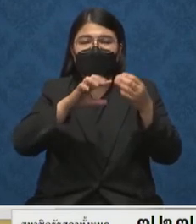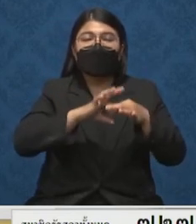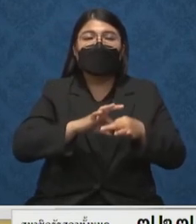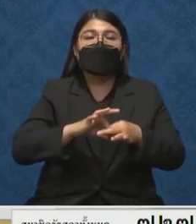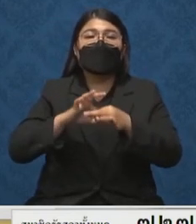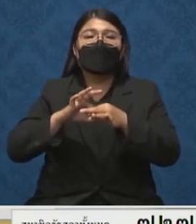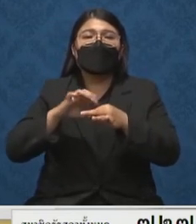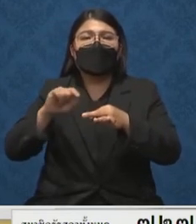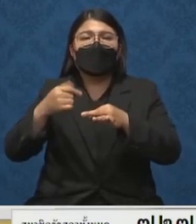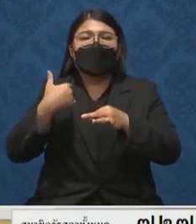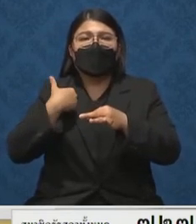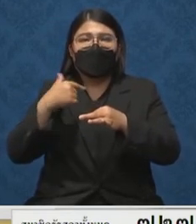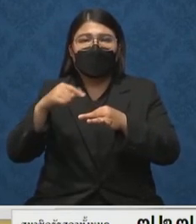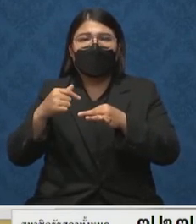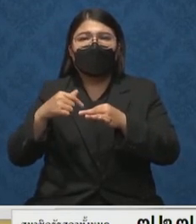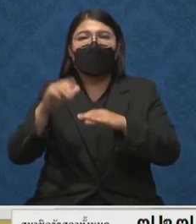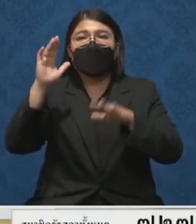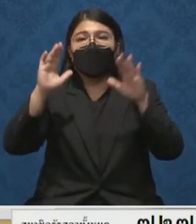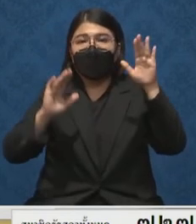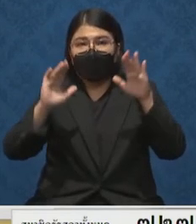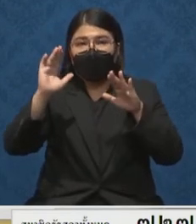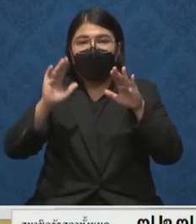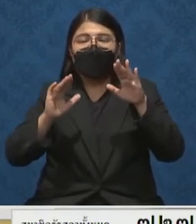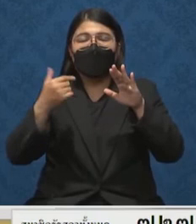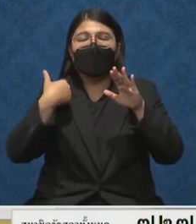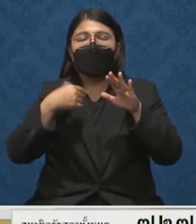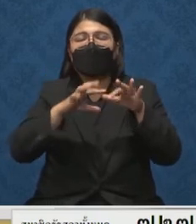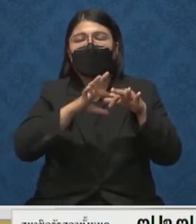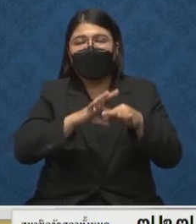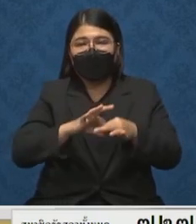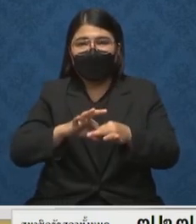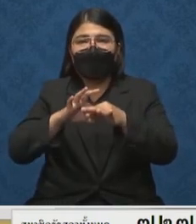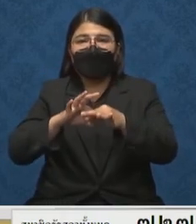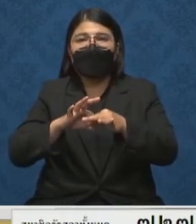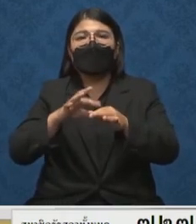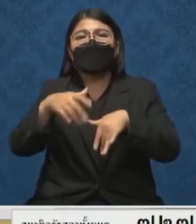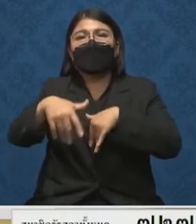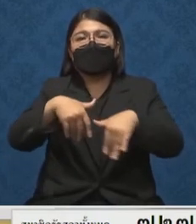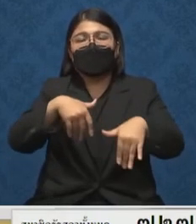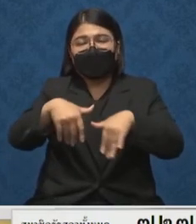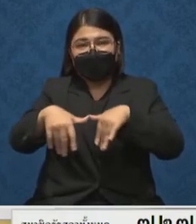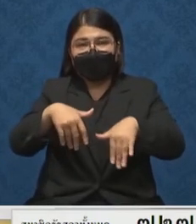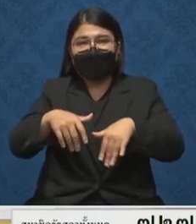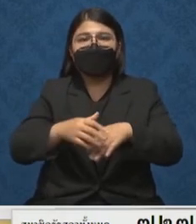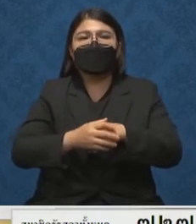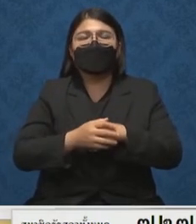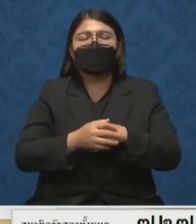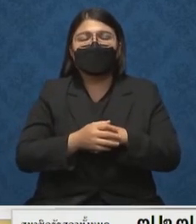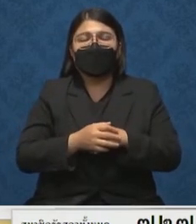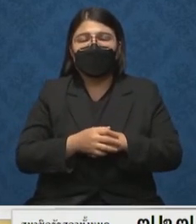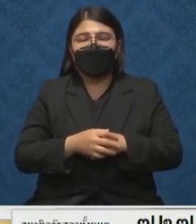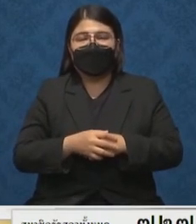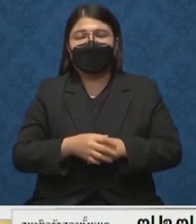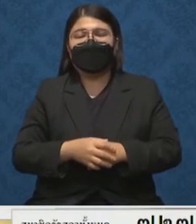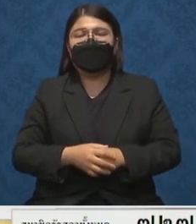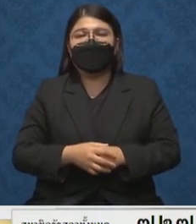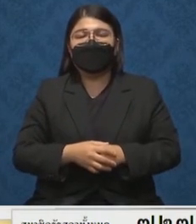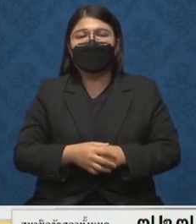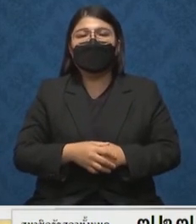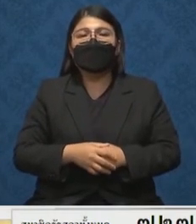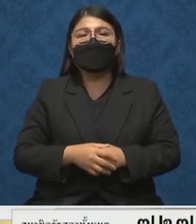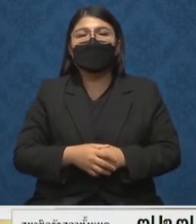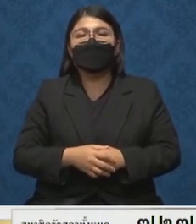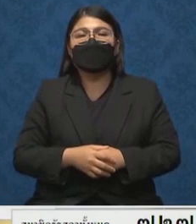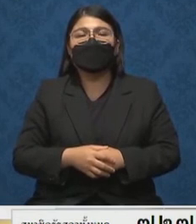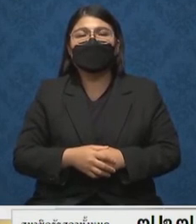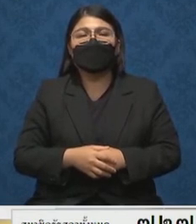ับ หลัการกกปชาตพติและสอบ mitadกัควโทการกทประเบ farด้วยห